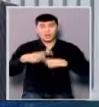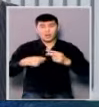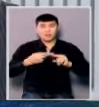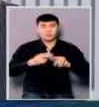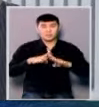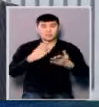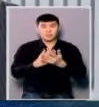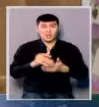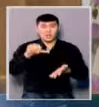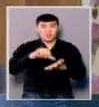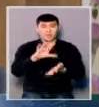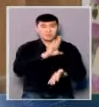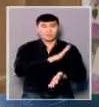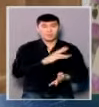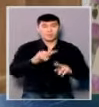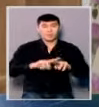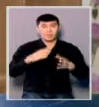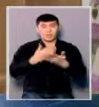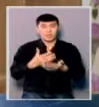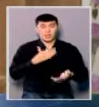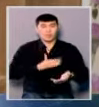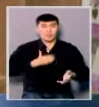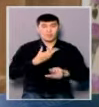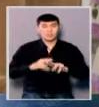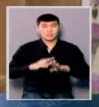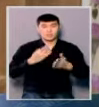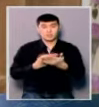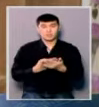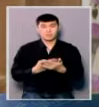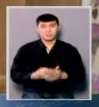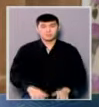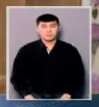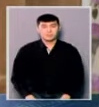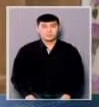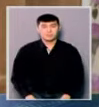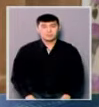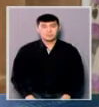Еркін Рамазанұлы қатысты. Бұл шараның маңыздылығы сол бұл